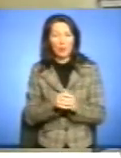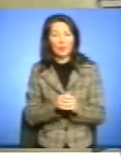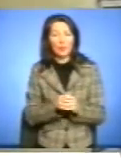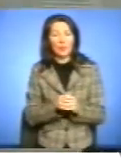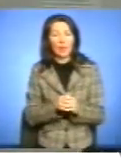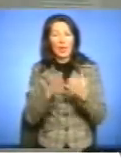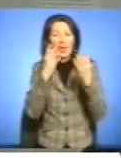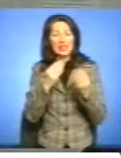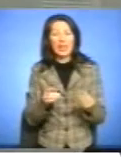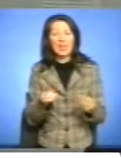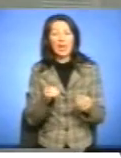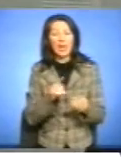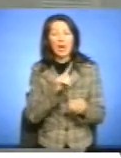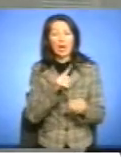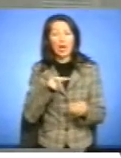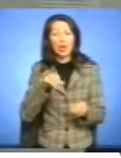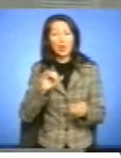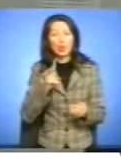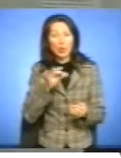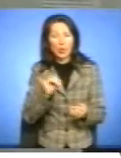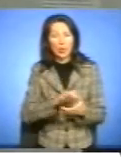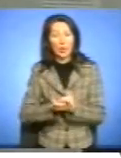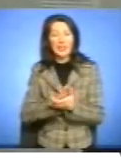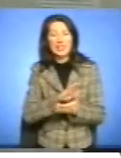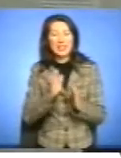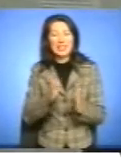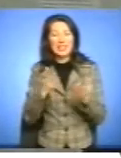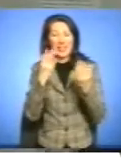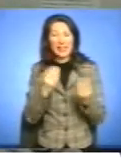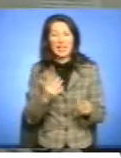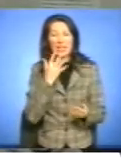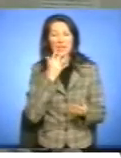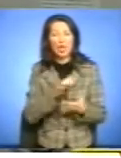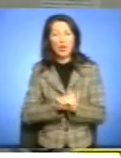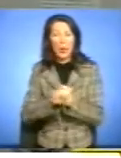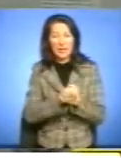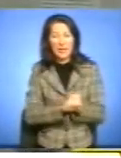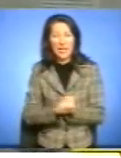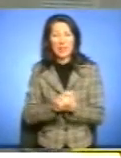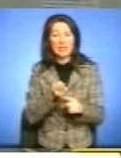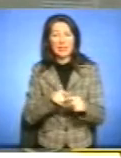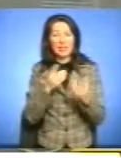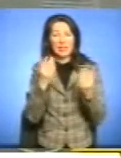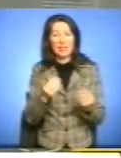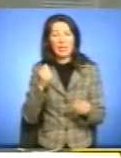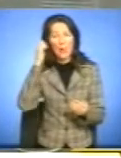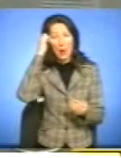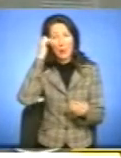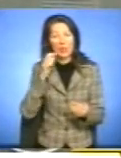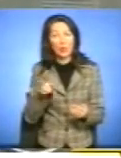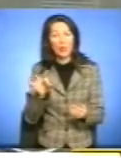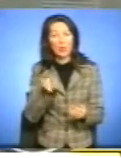День Злуки – це не тільки день національного єднання, це день пам'яті про те, що